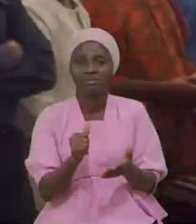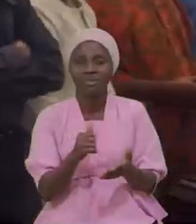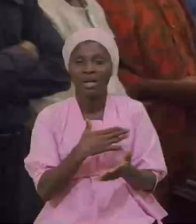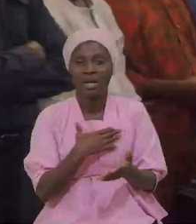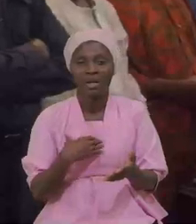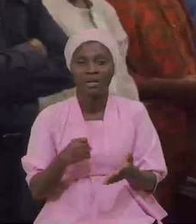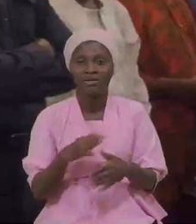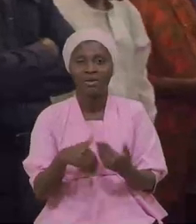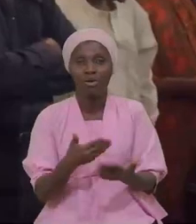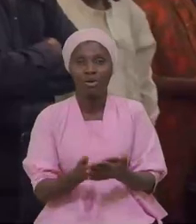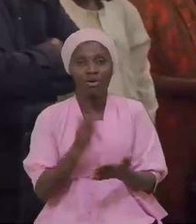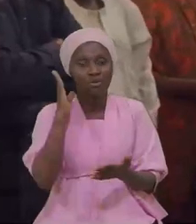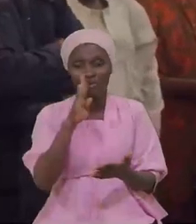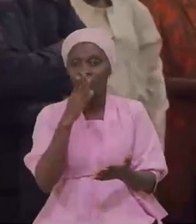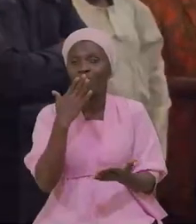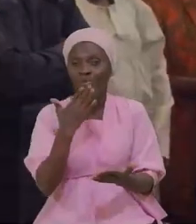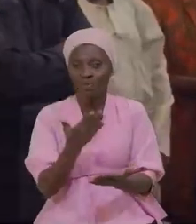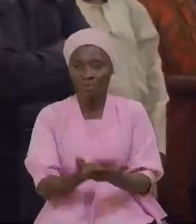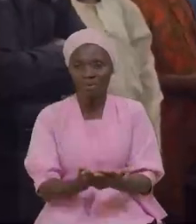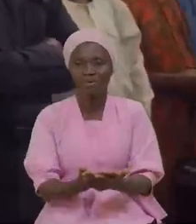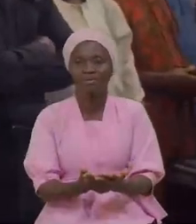Et tout ira bien.